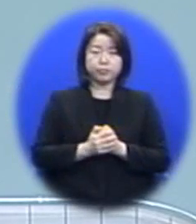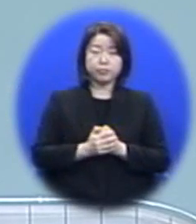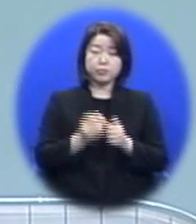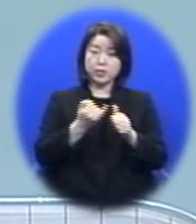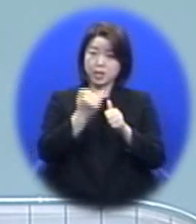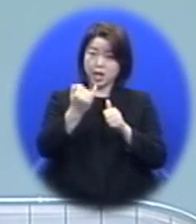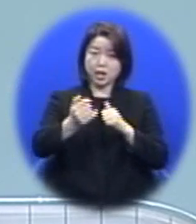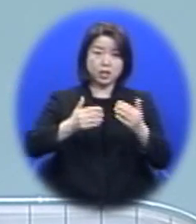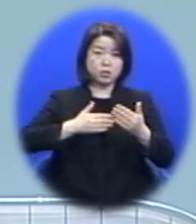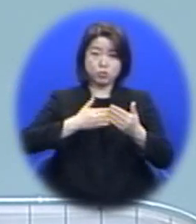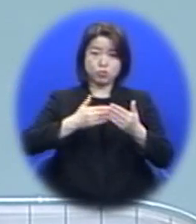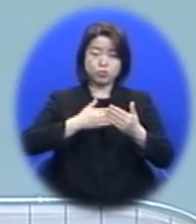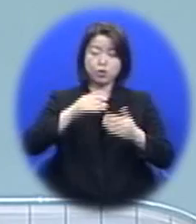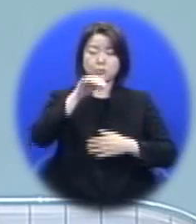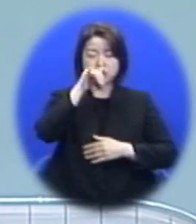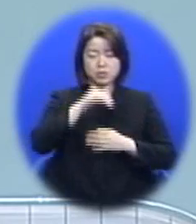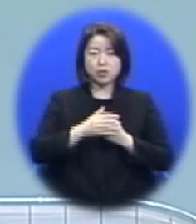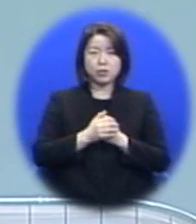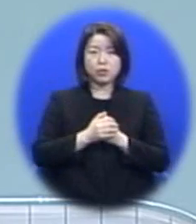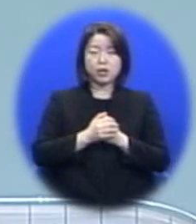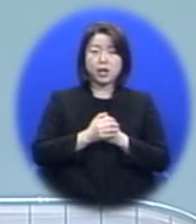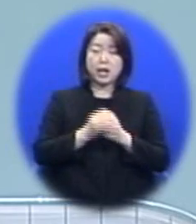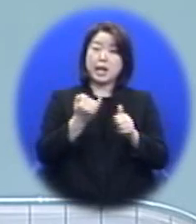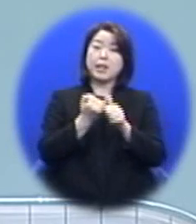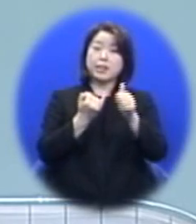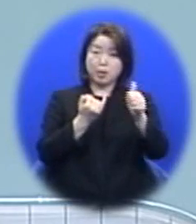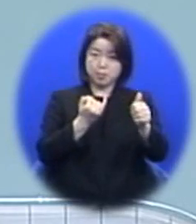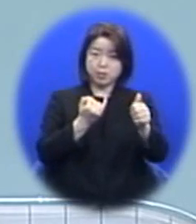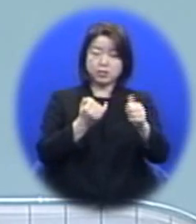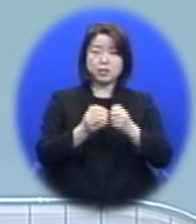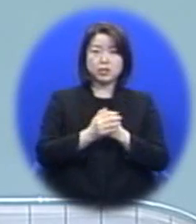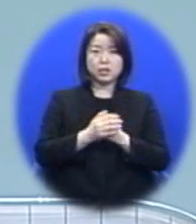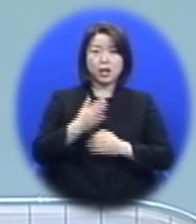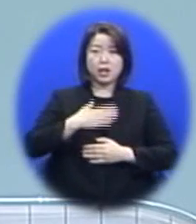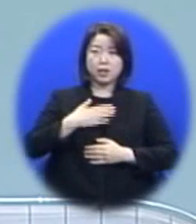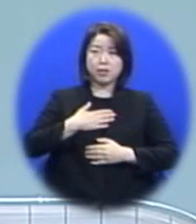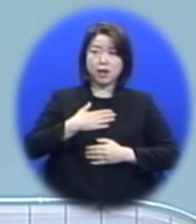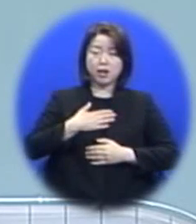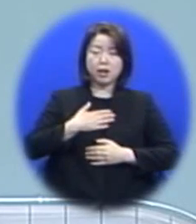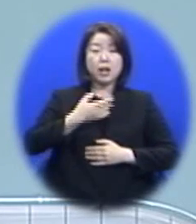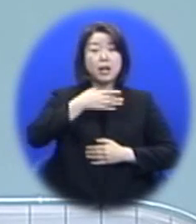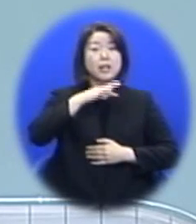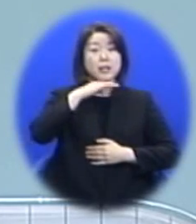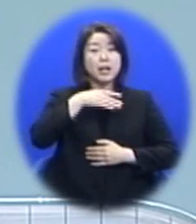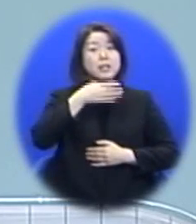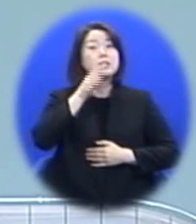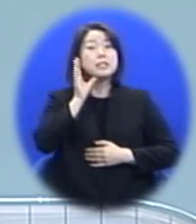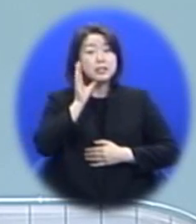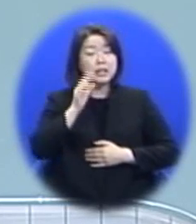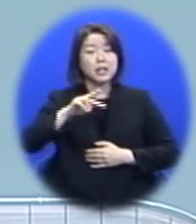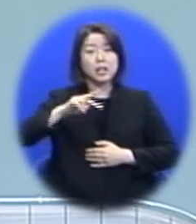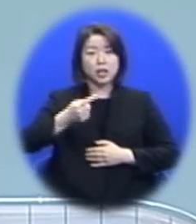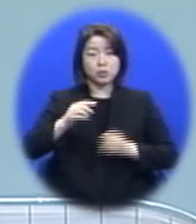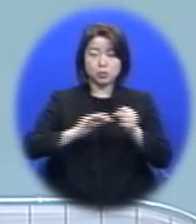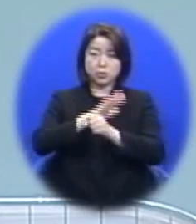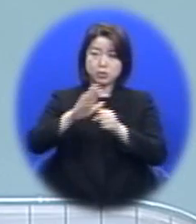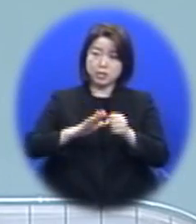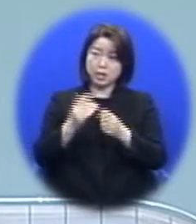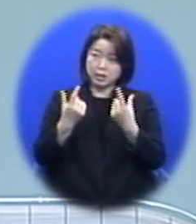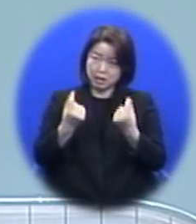아내의 두려움이 있어요. 남편이 나를 나이가 들어도 여전히 사랑해